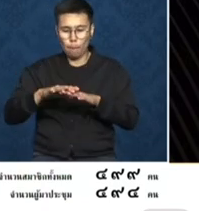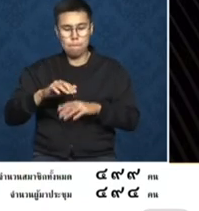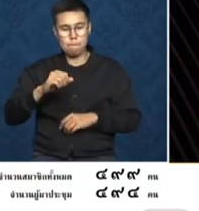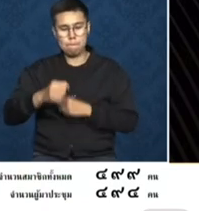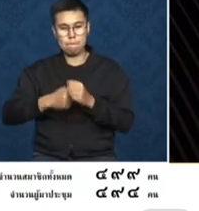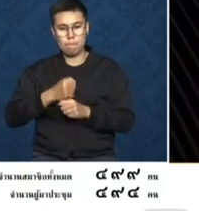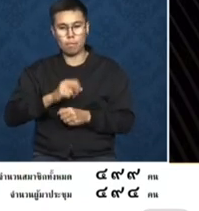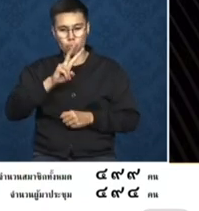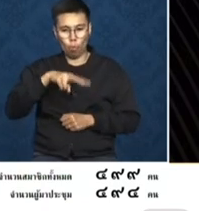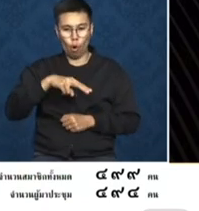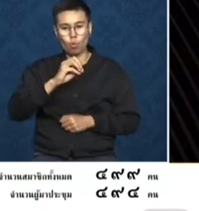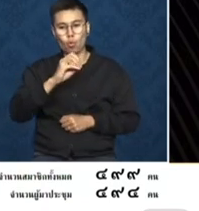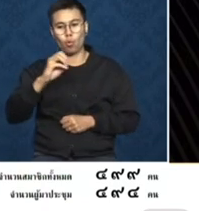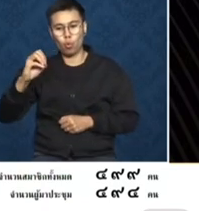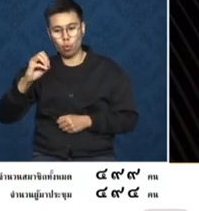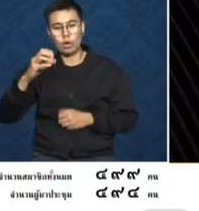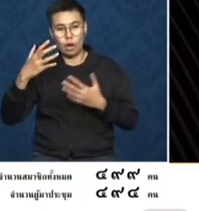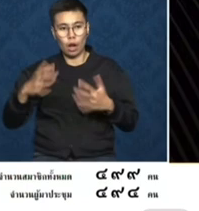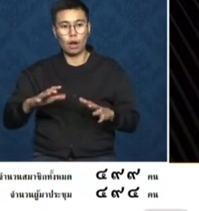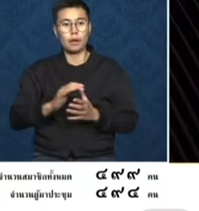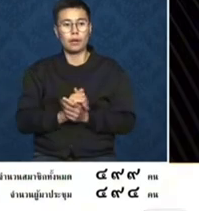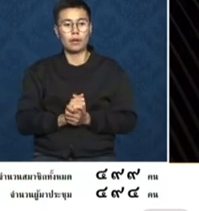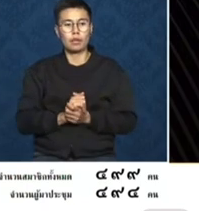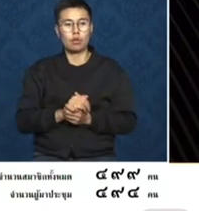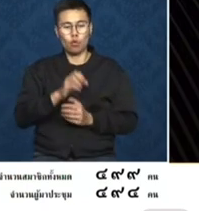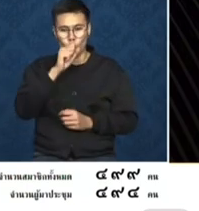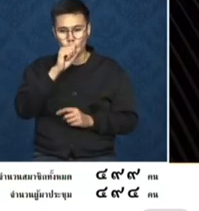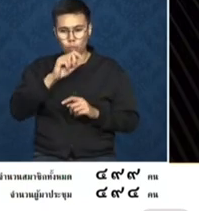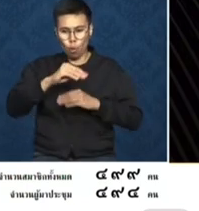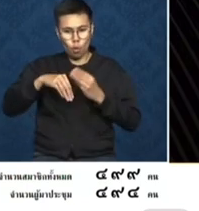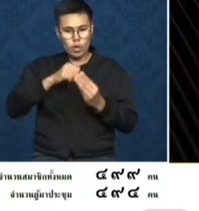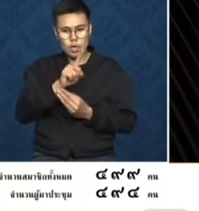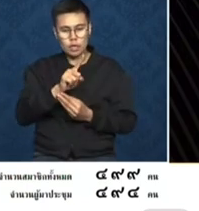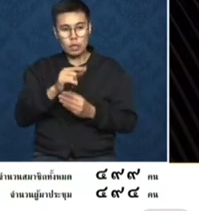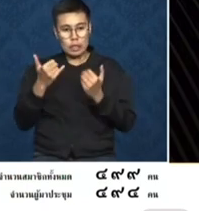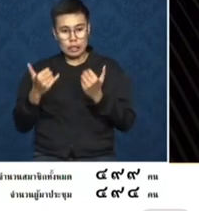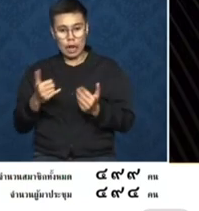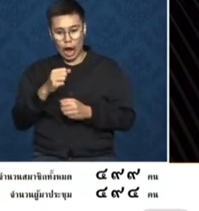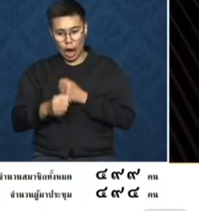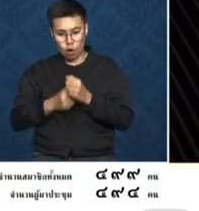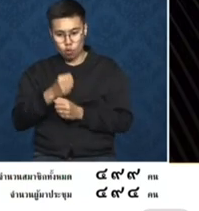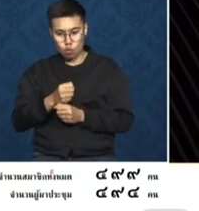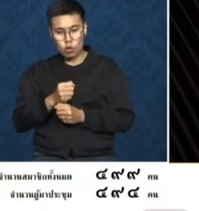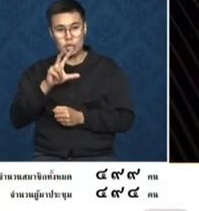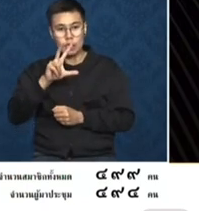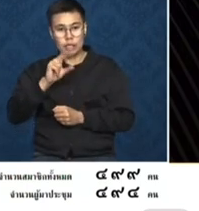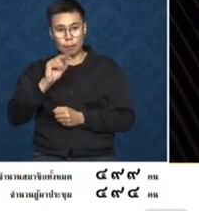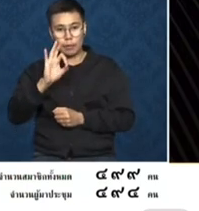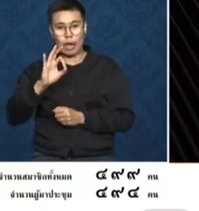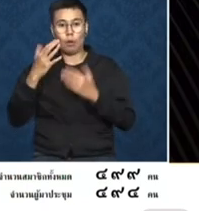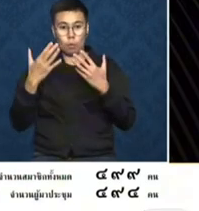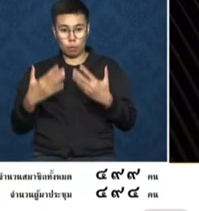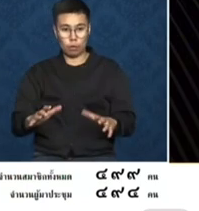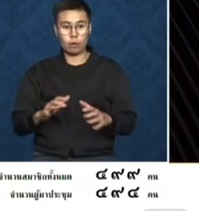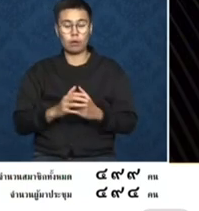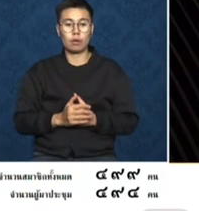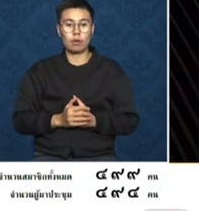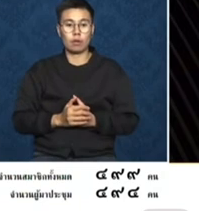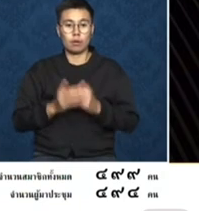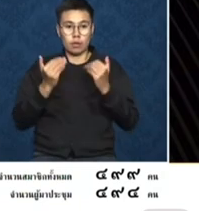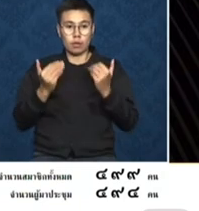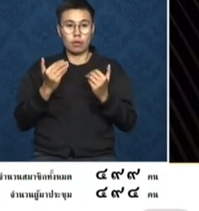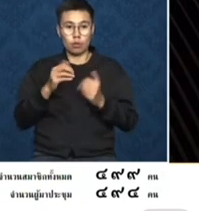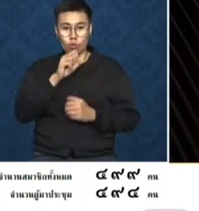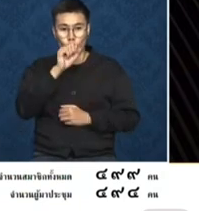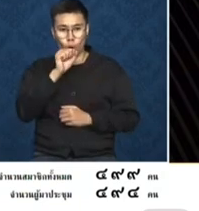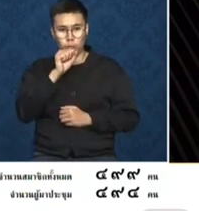เด็ร่นแรกเข้าสอบเมอปี 2,000 นะ วันนี้อายุ 39 ปีแล้วแล้ผลการทด